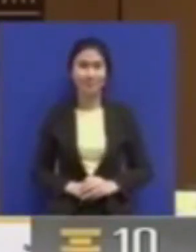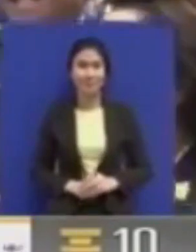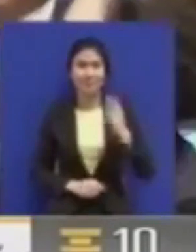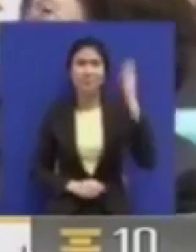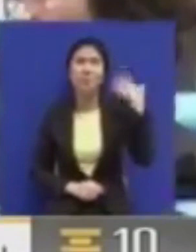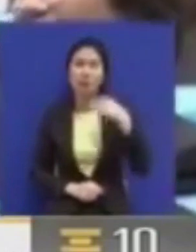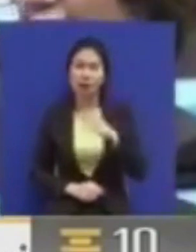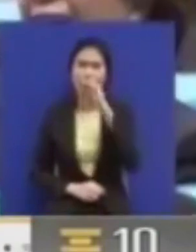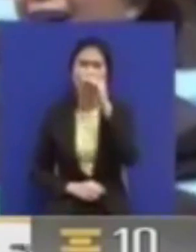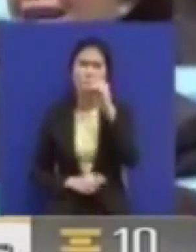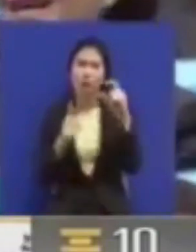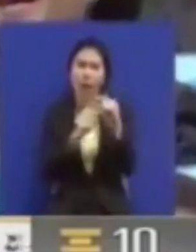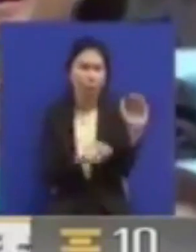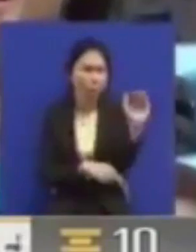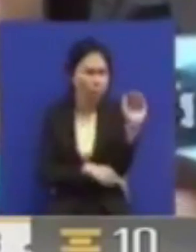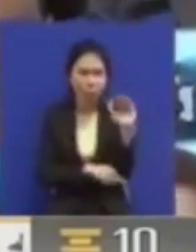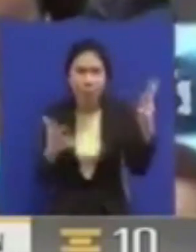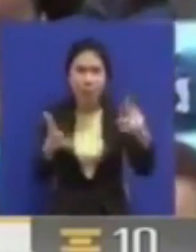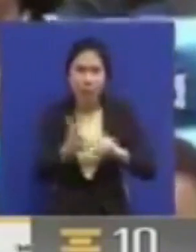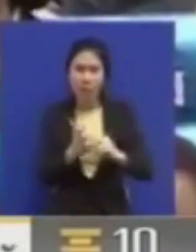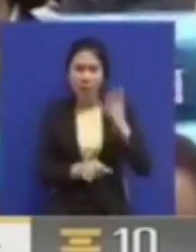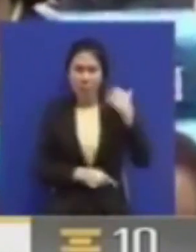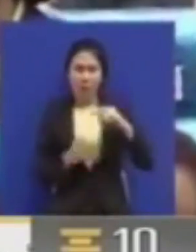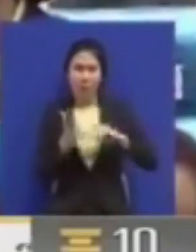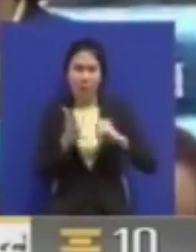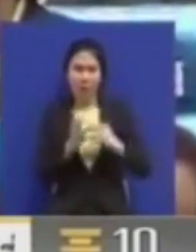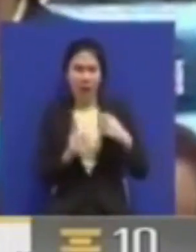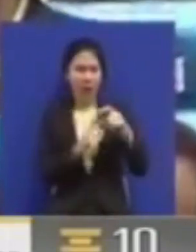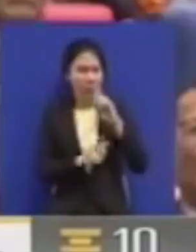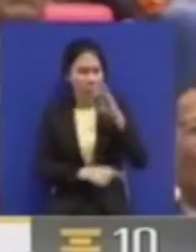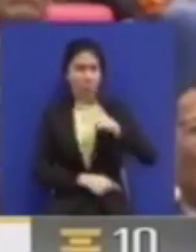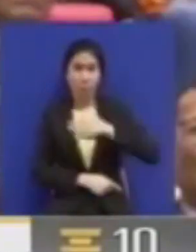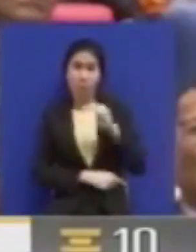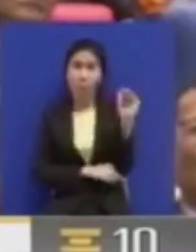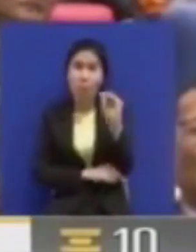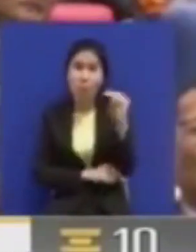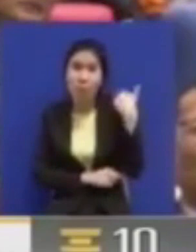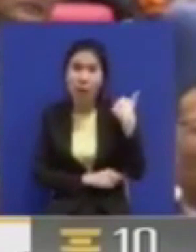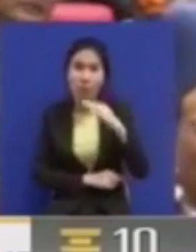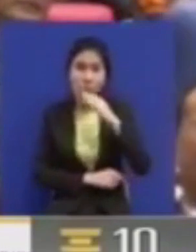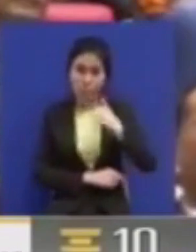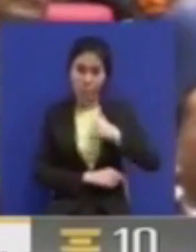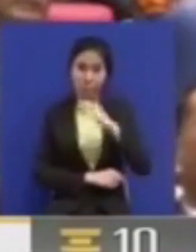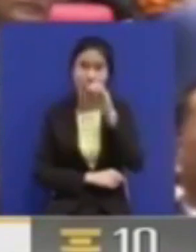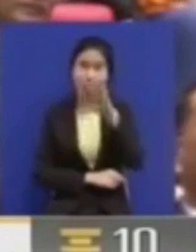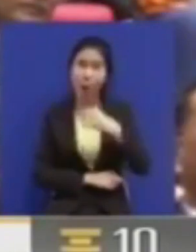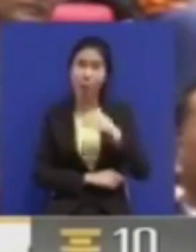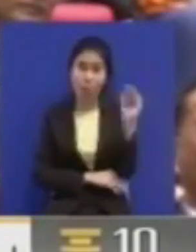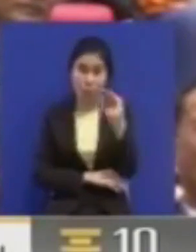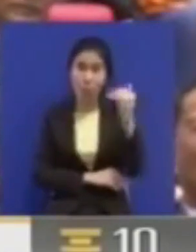ม่ได้ตกลงอะไรซึ่งต้องรอดูไปก่อนและไม่ปิดโอกาสฝ่ายใด เพราะว่านี่เราก็เห็นว่าพรรคประชารัฐตอน